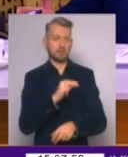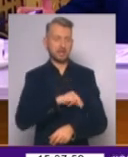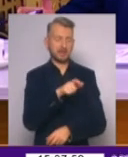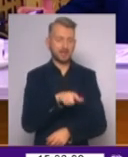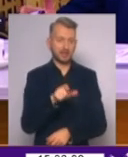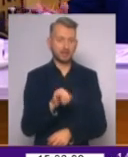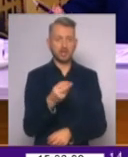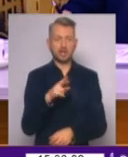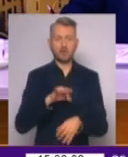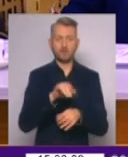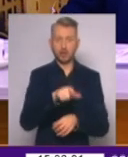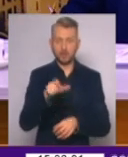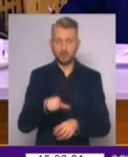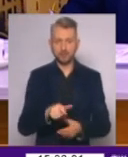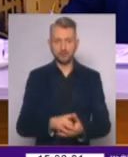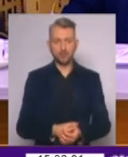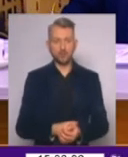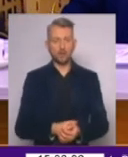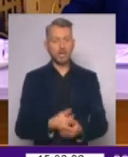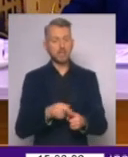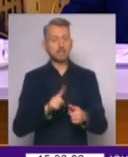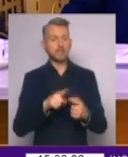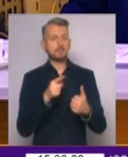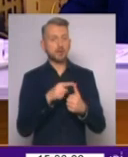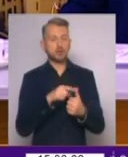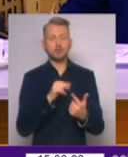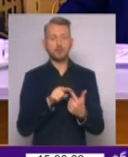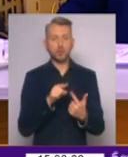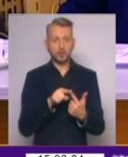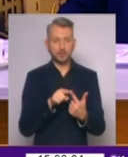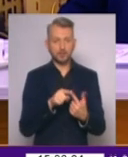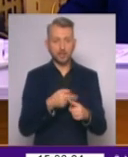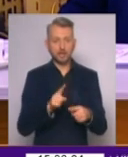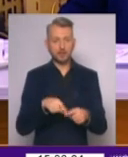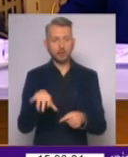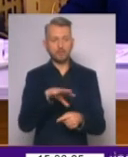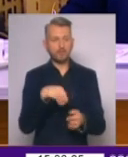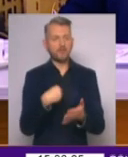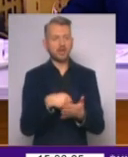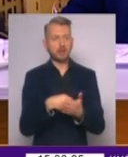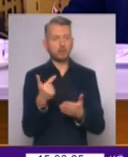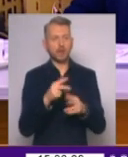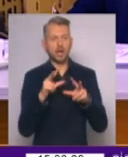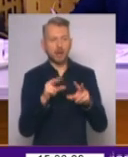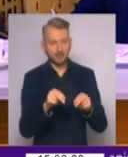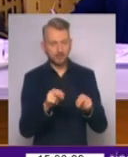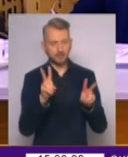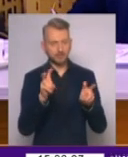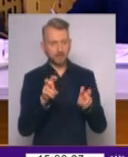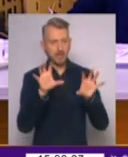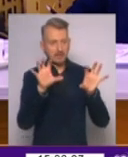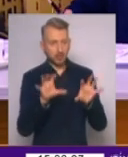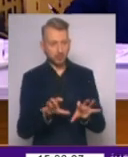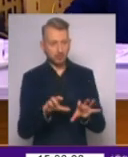звичайно, для хворих. Угу. Це перший момент. І другий момент – це оці фінансові гарантії, так званий закон, як